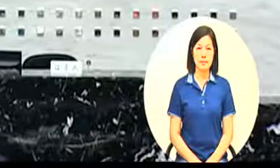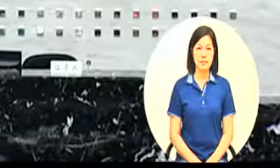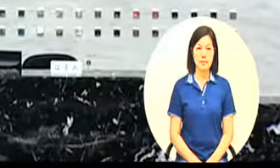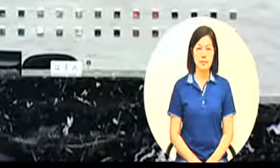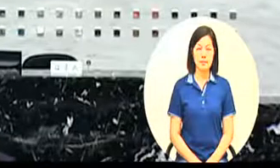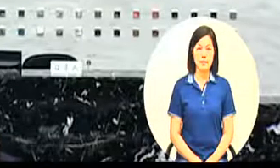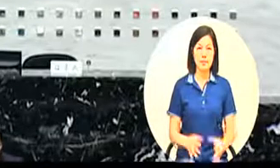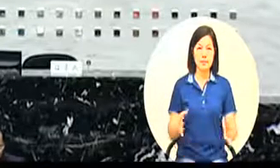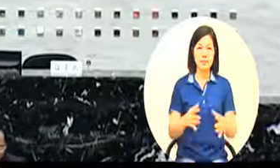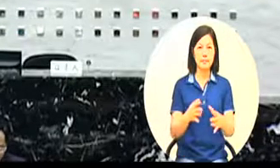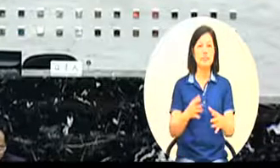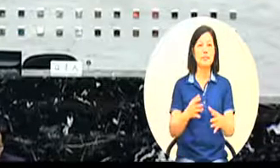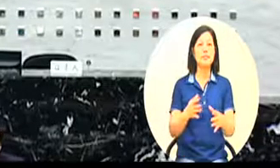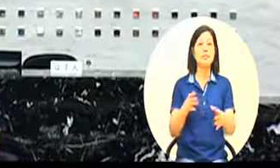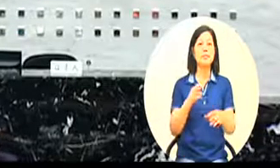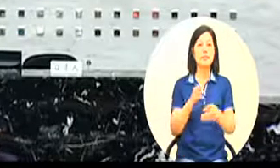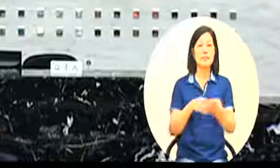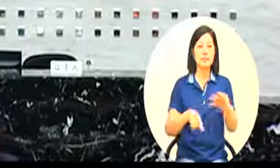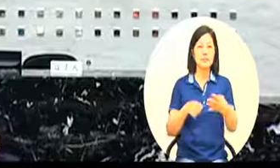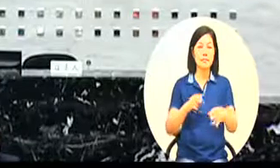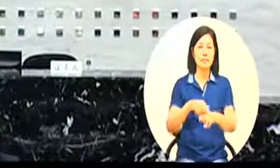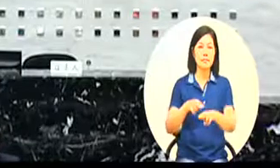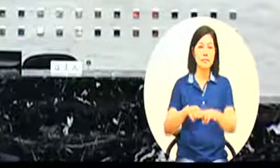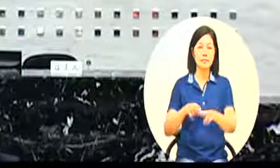各位同仁请就坐，我们开会。